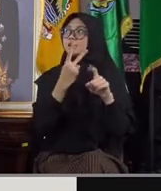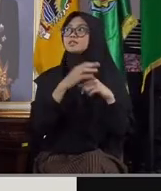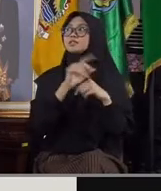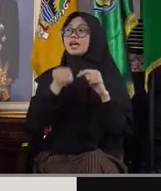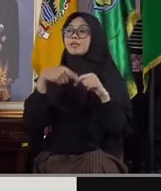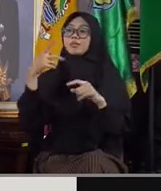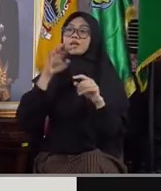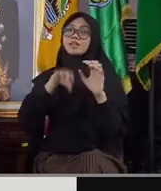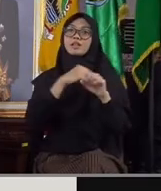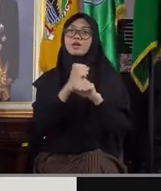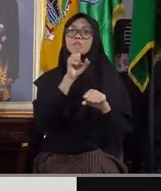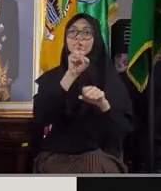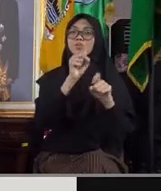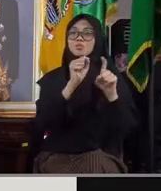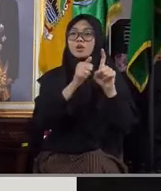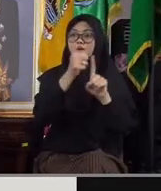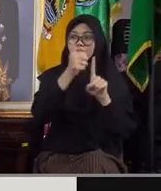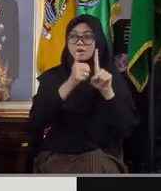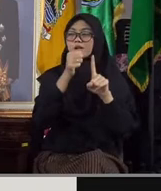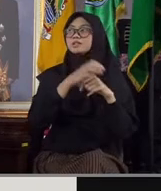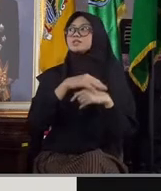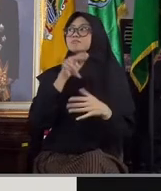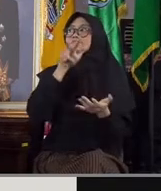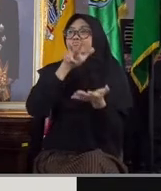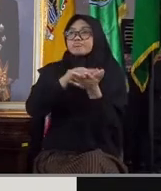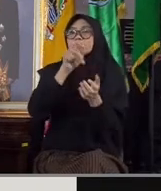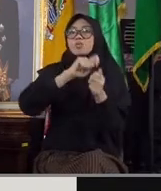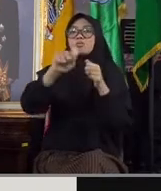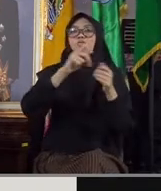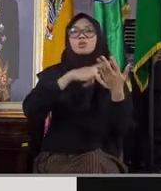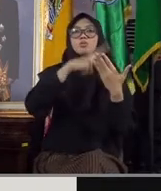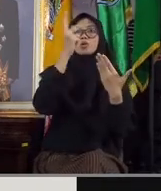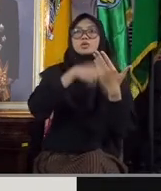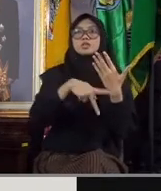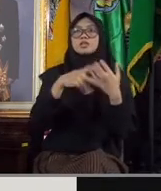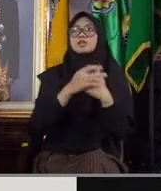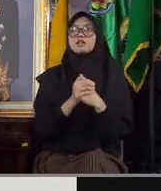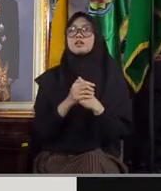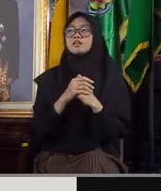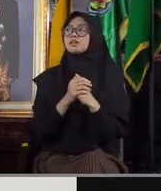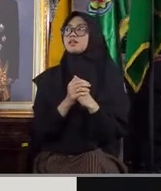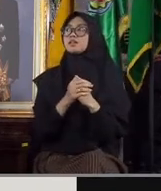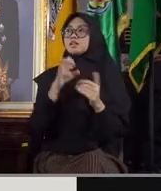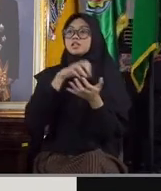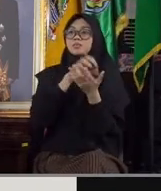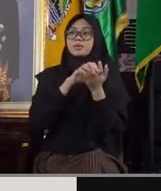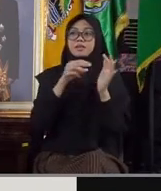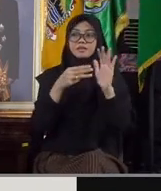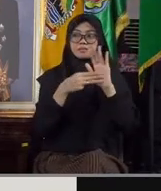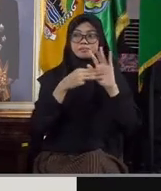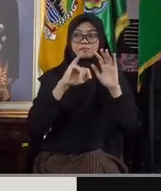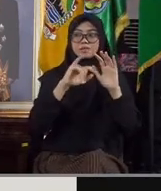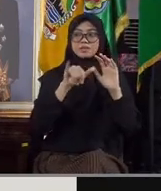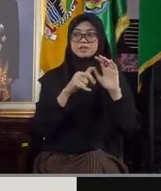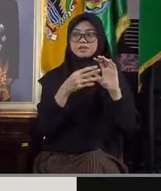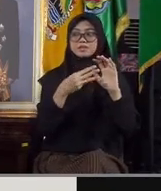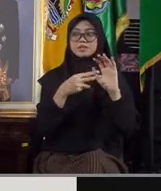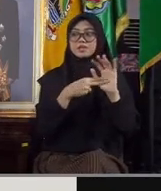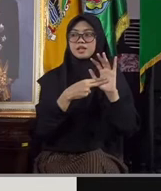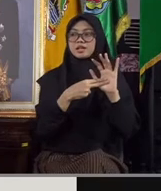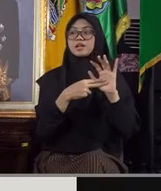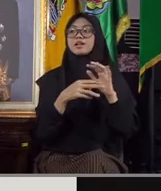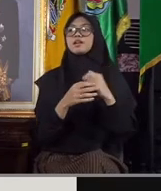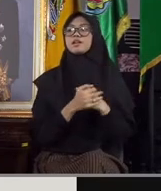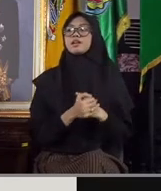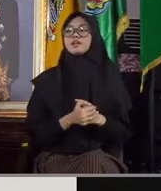tahun 2016, kami menginisiasi satu proyek namanya Pentakalabs, itu di Kemijen, Mas, sama di Gunung